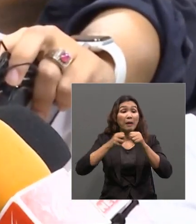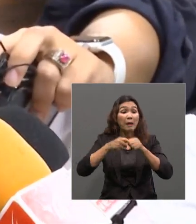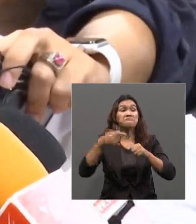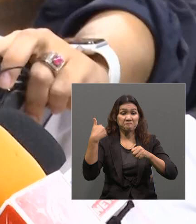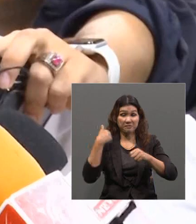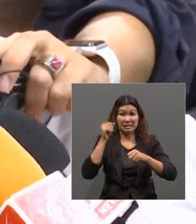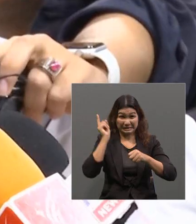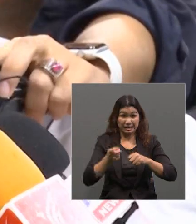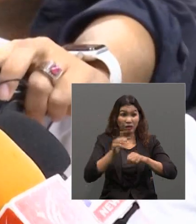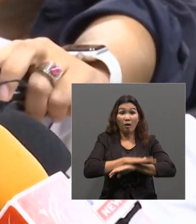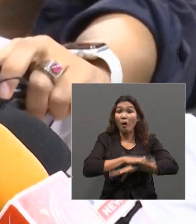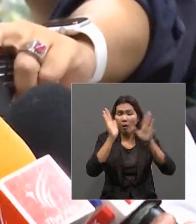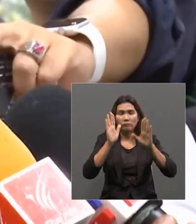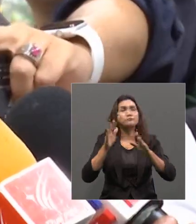ค่ะ